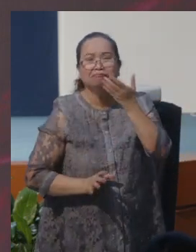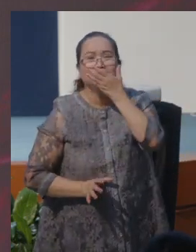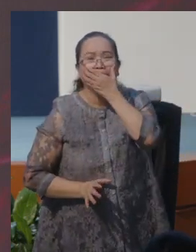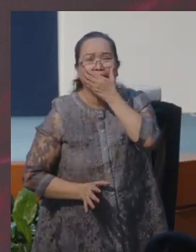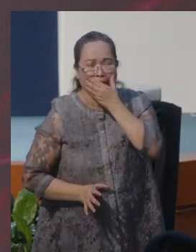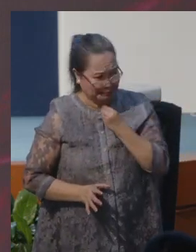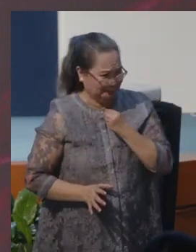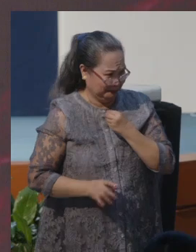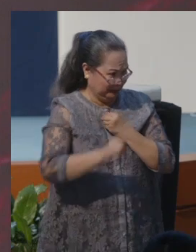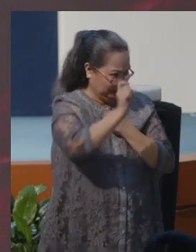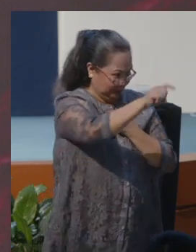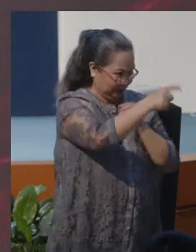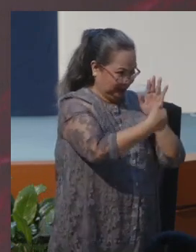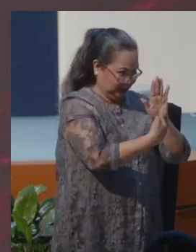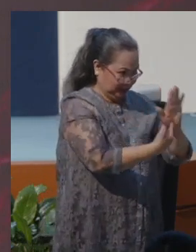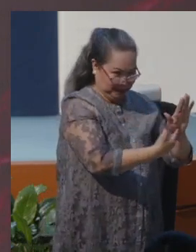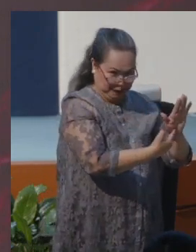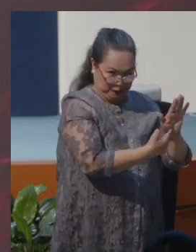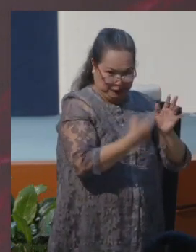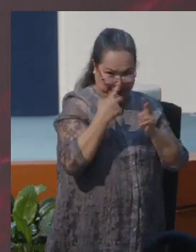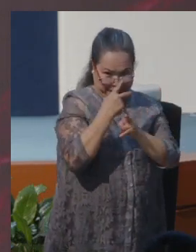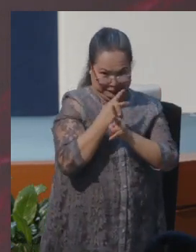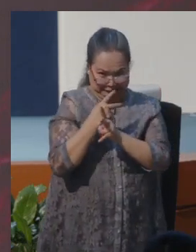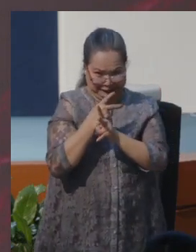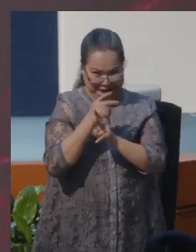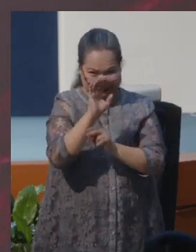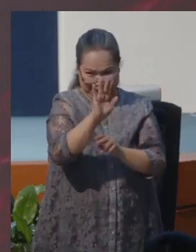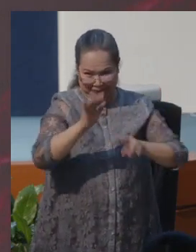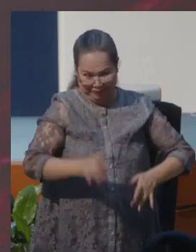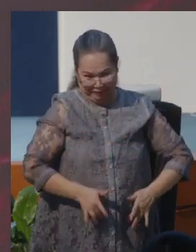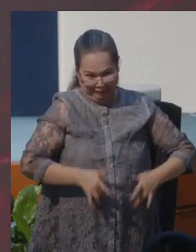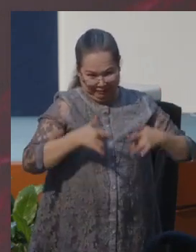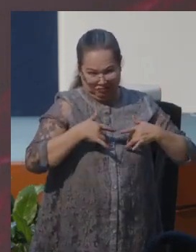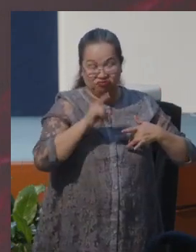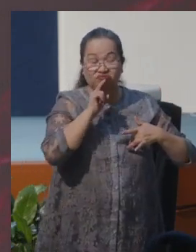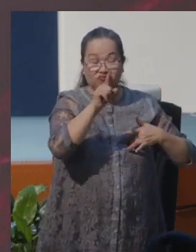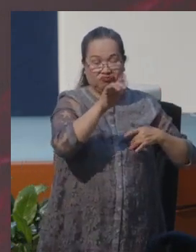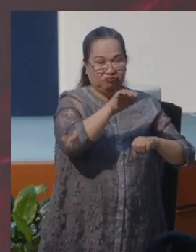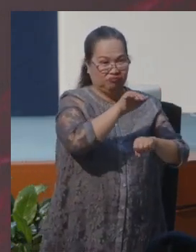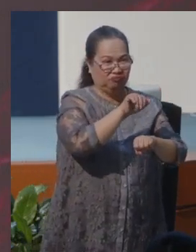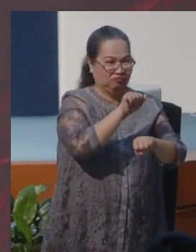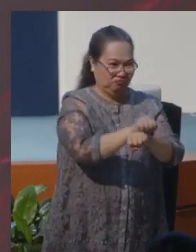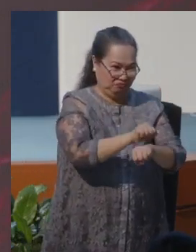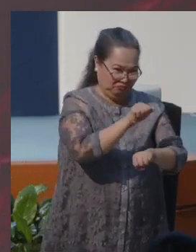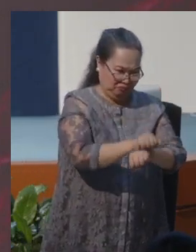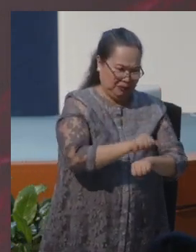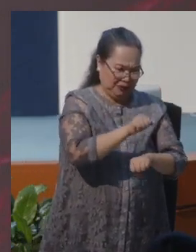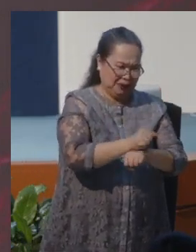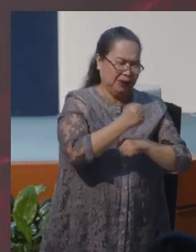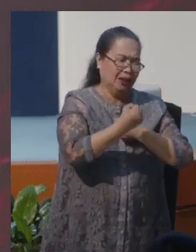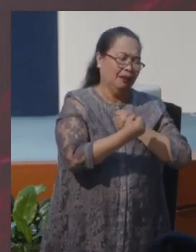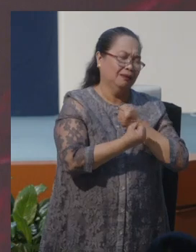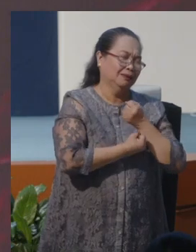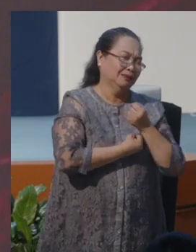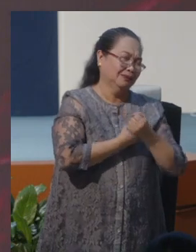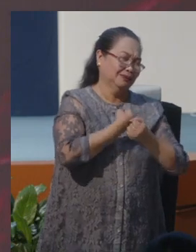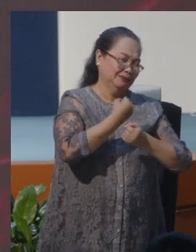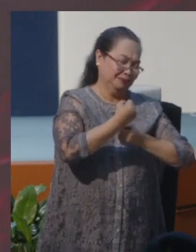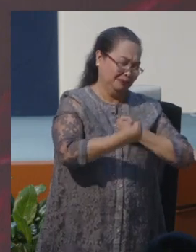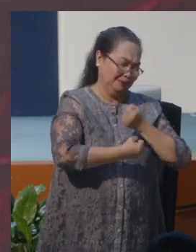lahat. Ngunit sabi ni Pablo ganito, for this I toil, struggling with